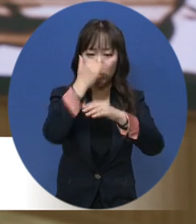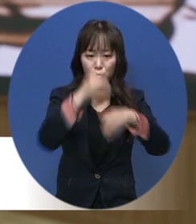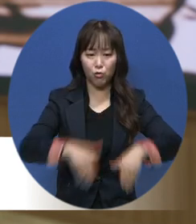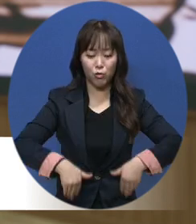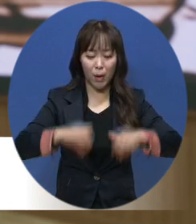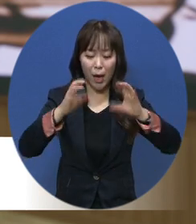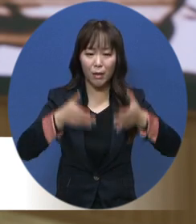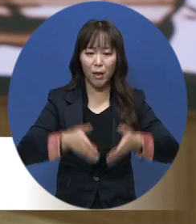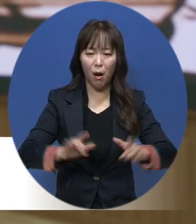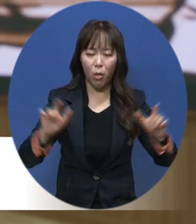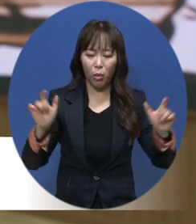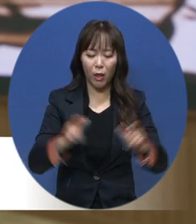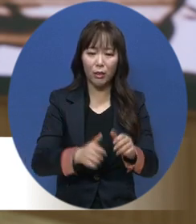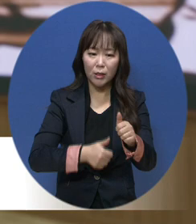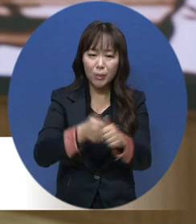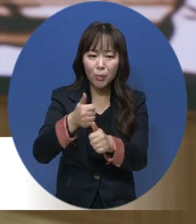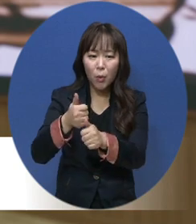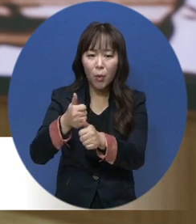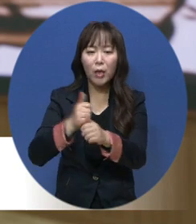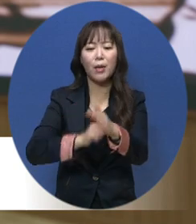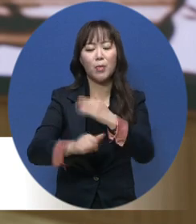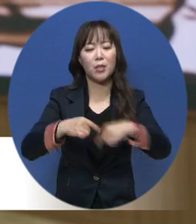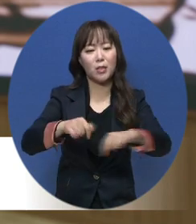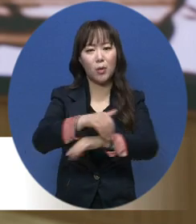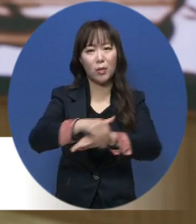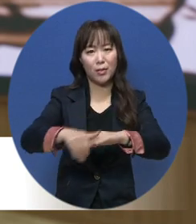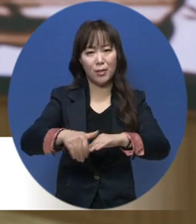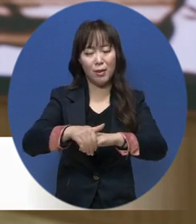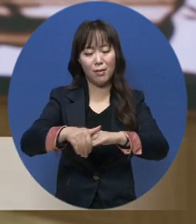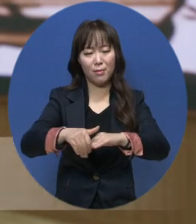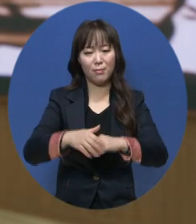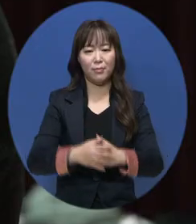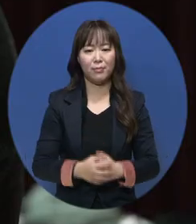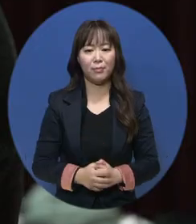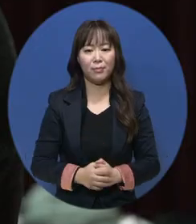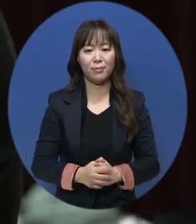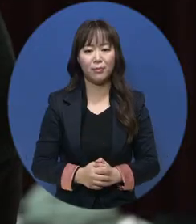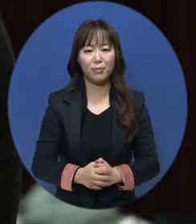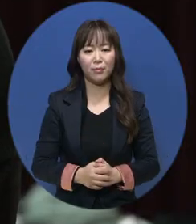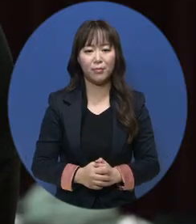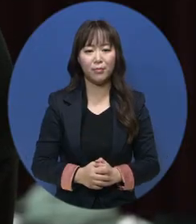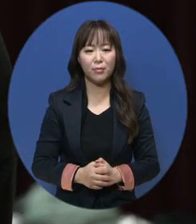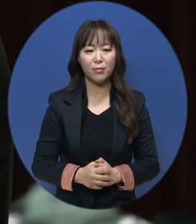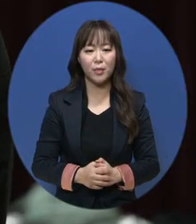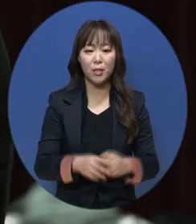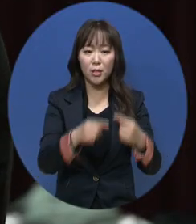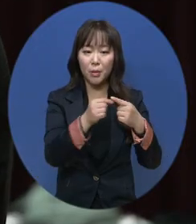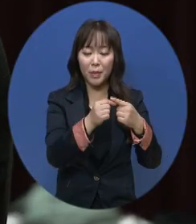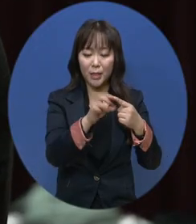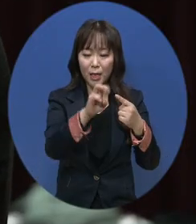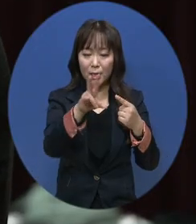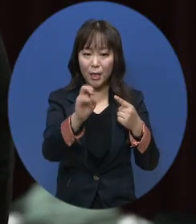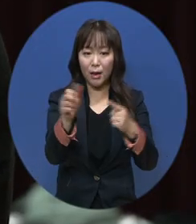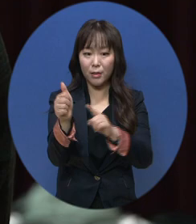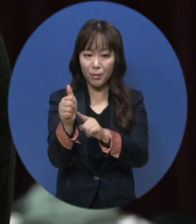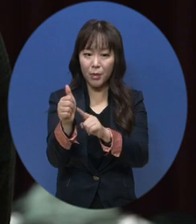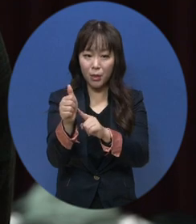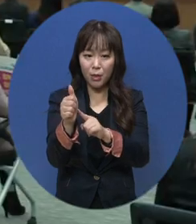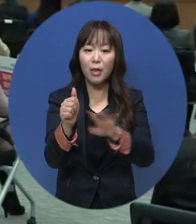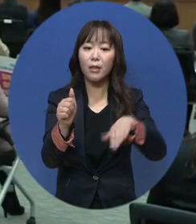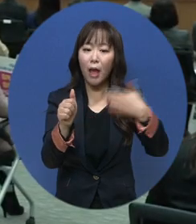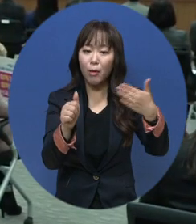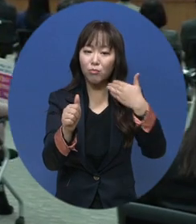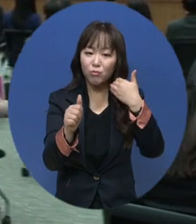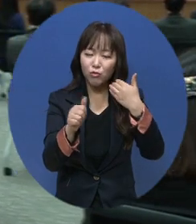충청남도의 저출산 극복 정책의 대표적인 정책이라고 할 수 있죠. 한편 첫 번째 주자인 양 지사는